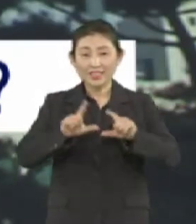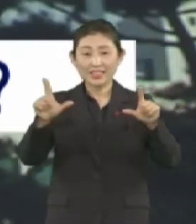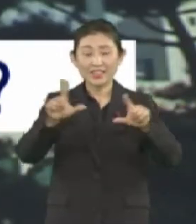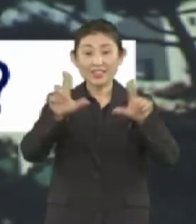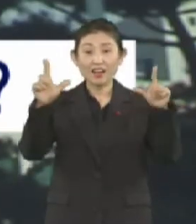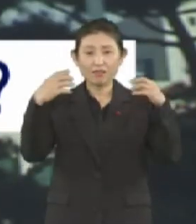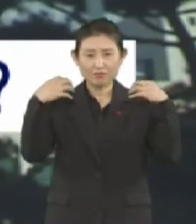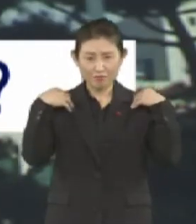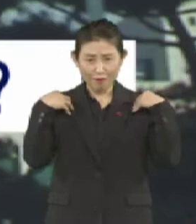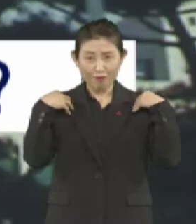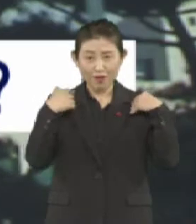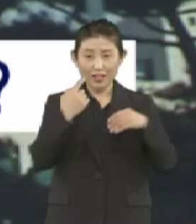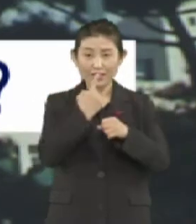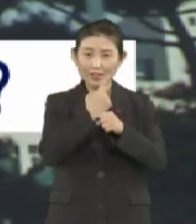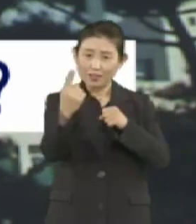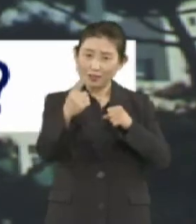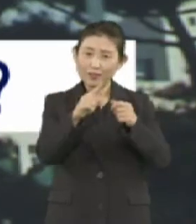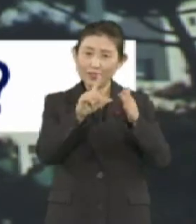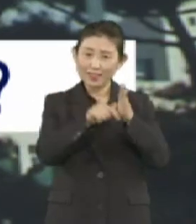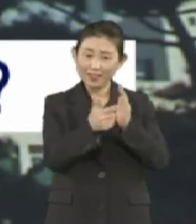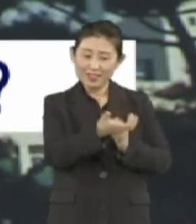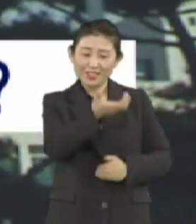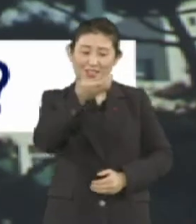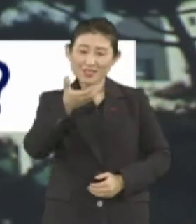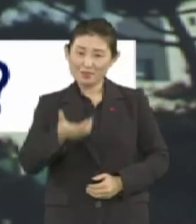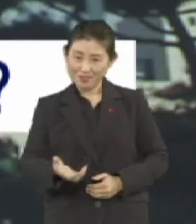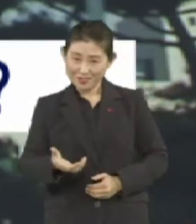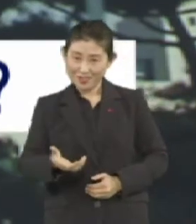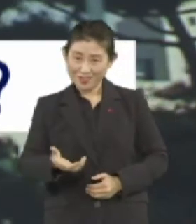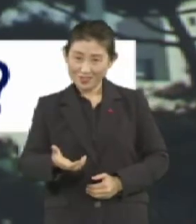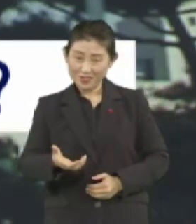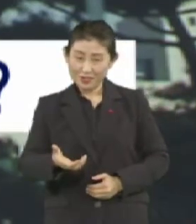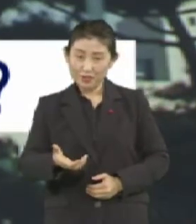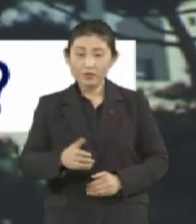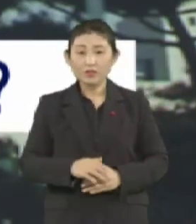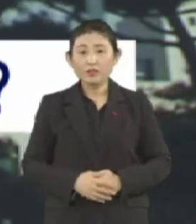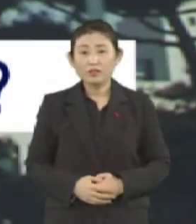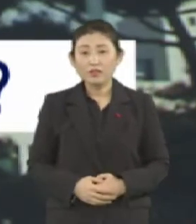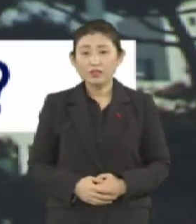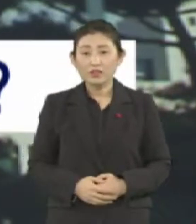기상청이 내년 초에 입주를 정부청사에 하고